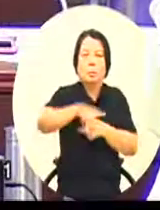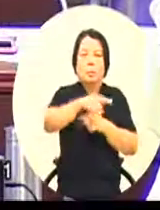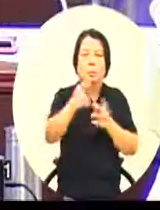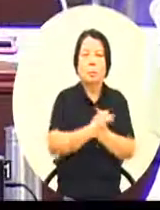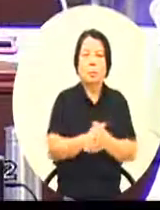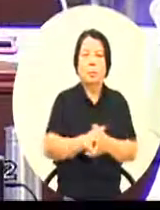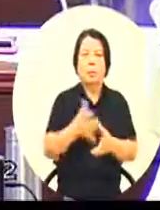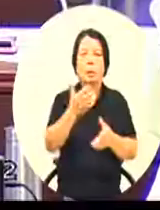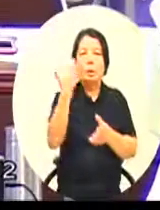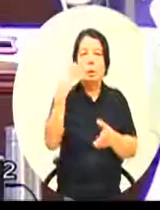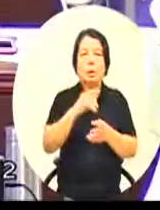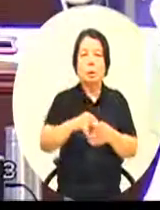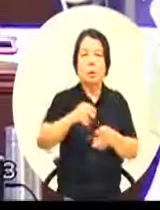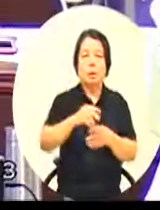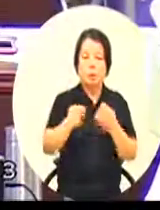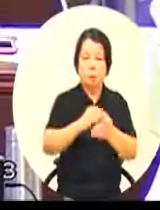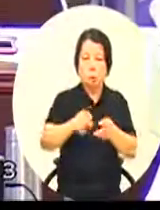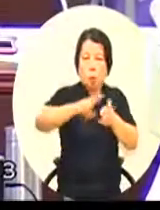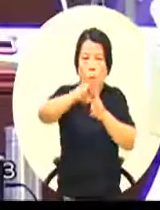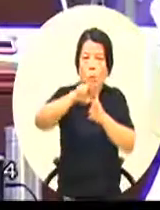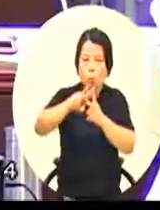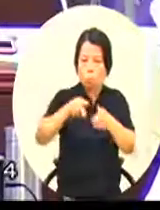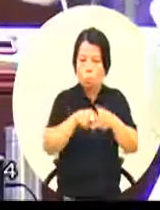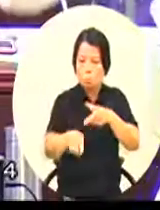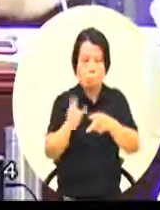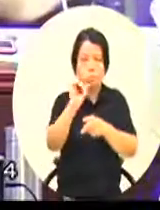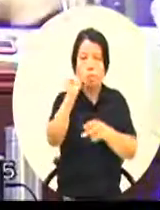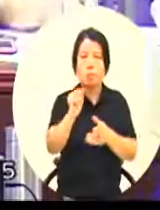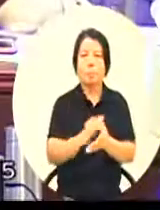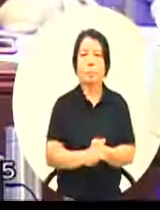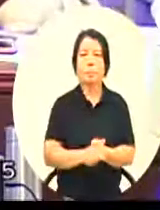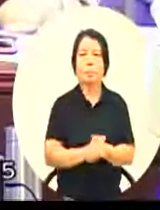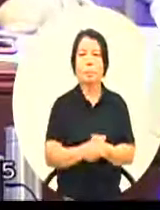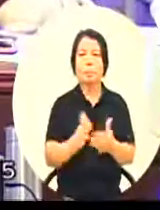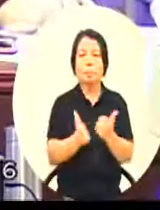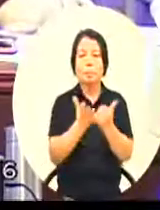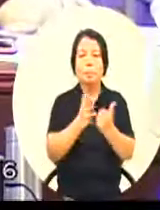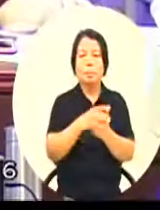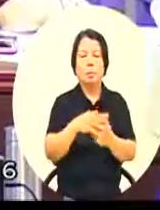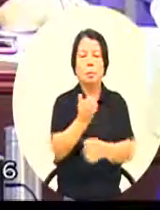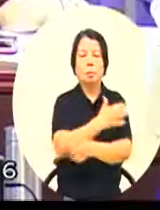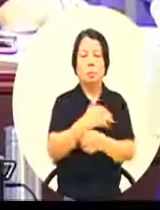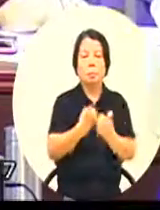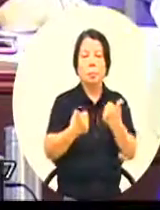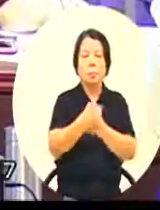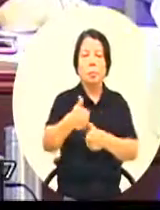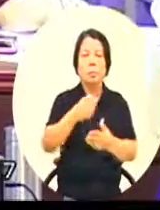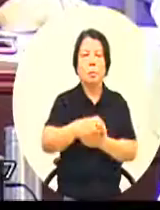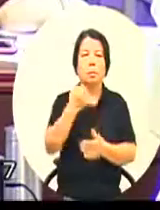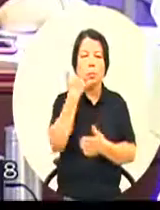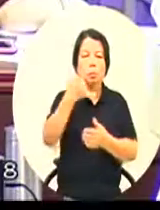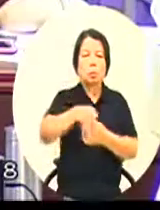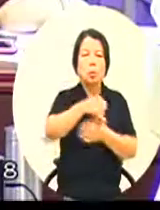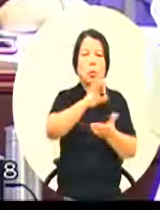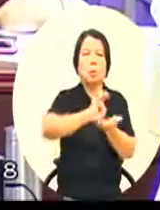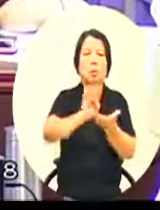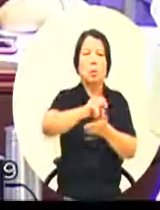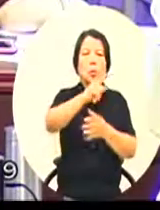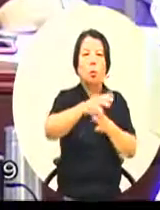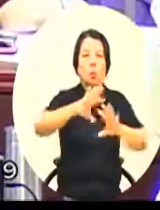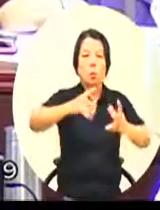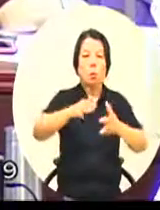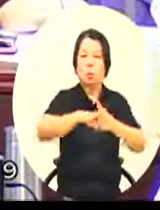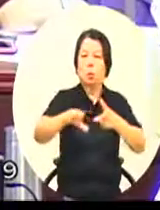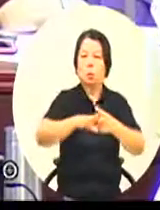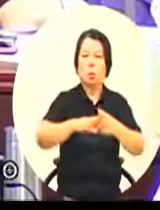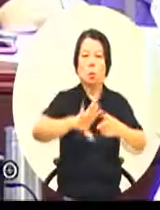高，其实已经重新发文，这是鼓励性质的。那至于议员提到在基隆用了我们的国中原额超额的部分留